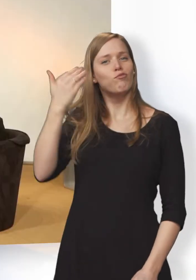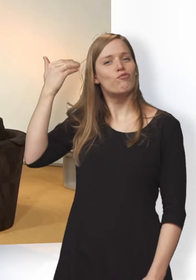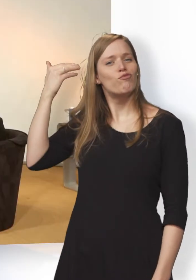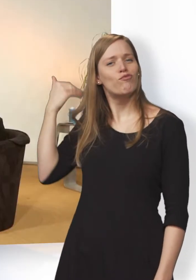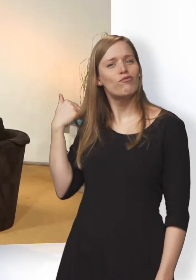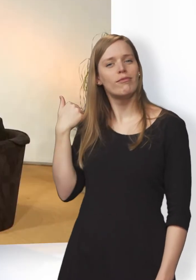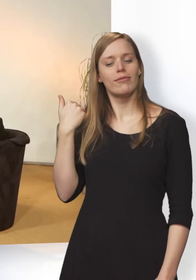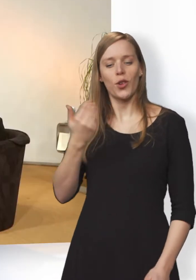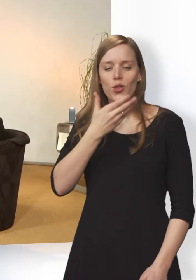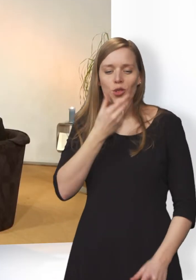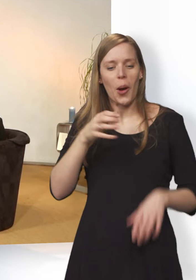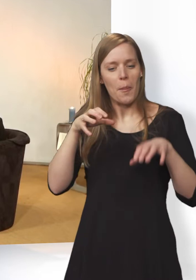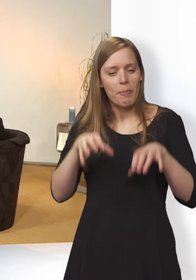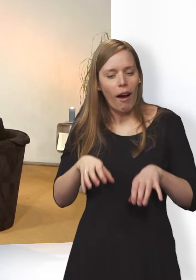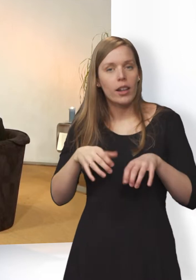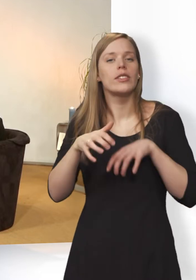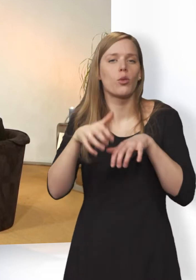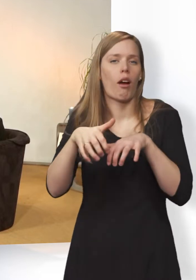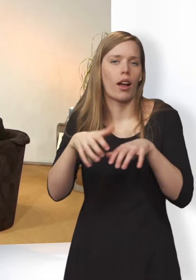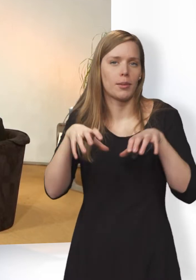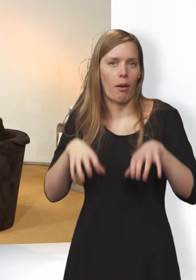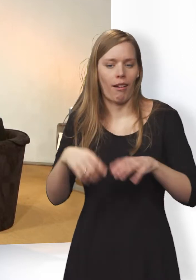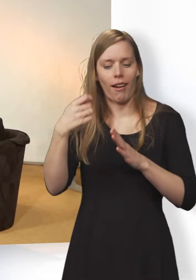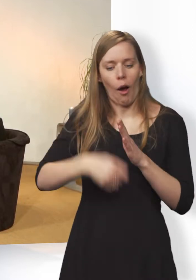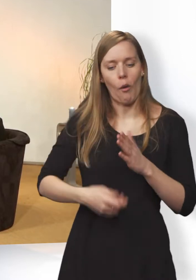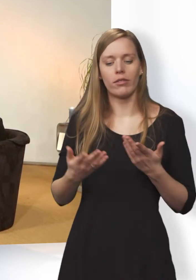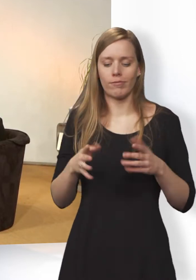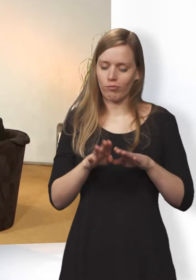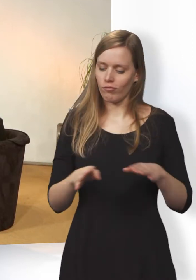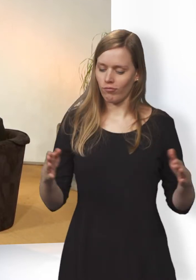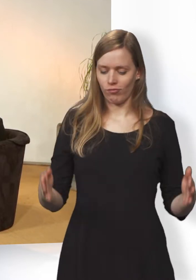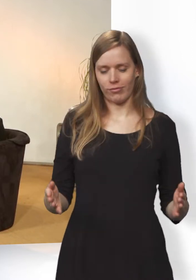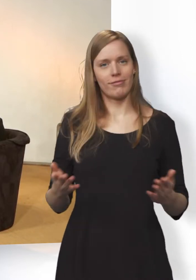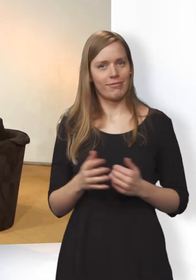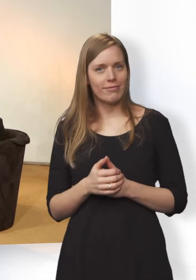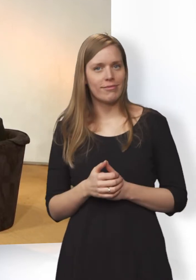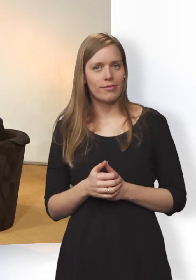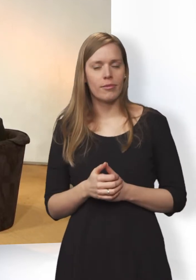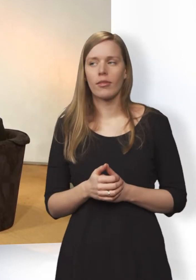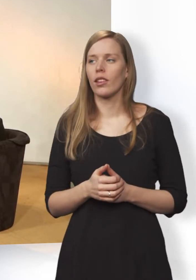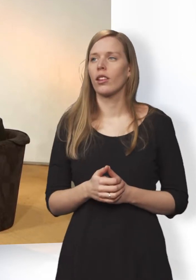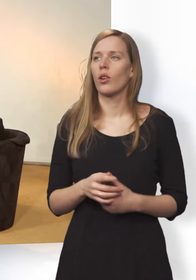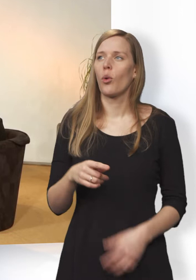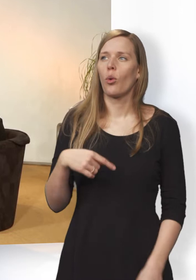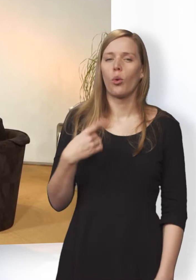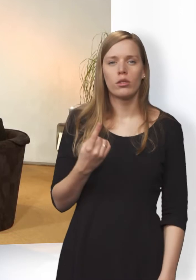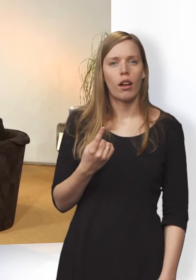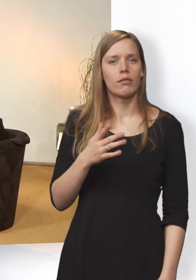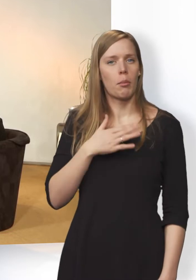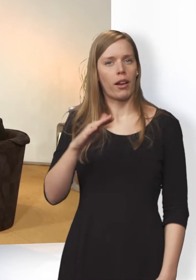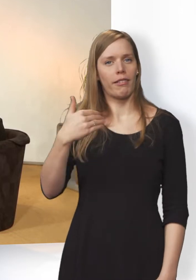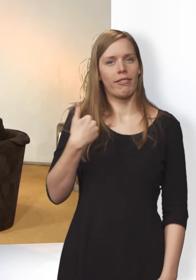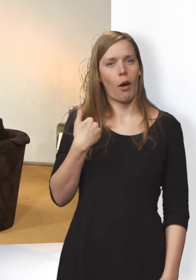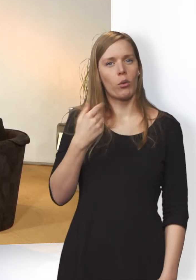kleines bänkle als eine gartenbank uns angeschafft und das sagte dann